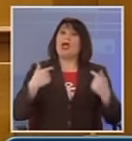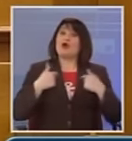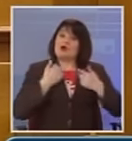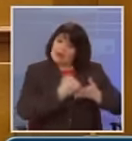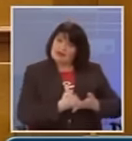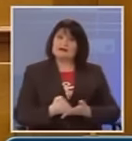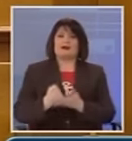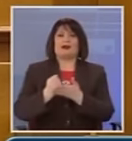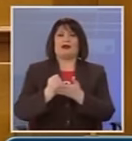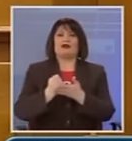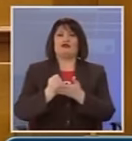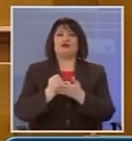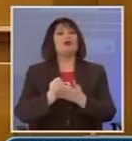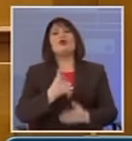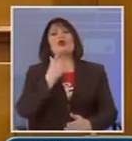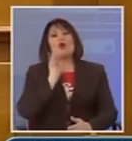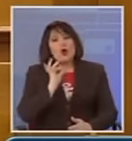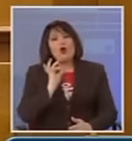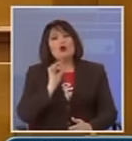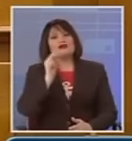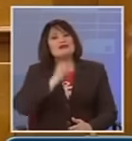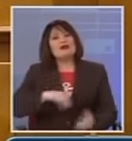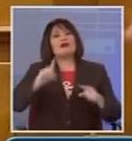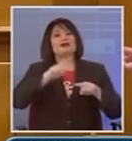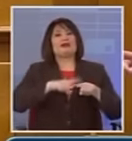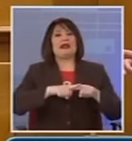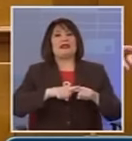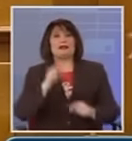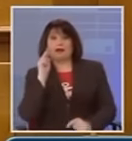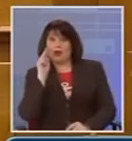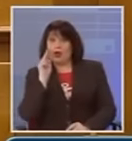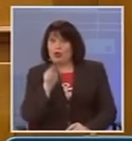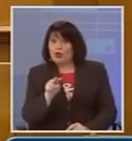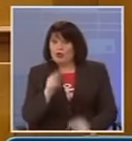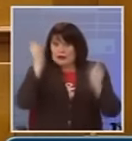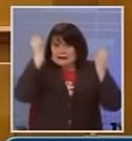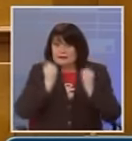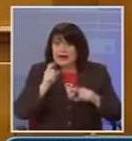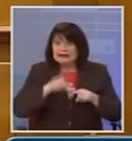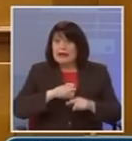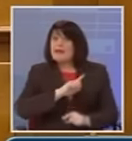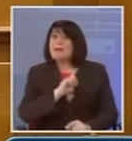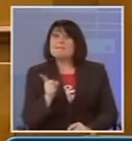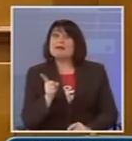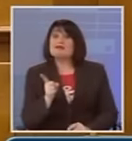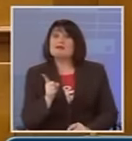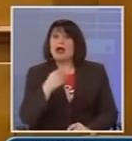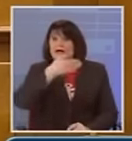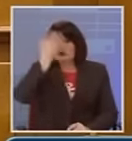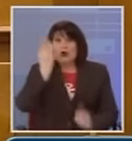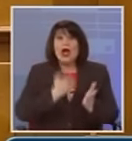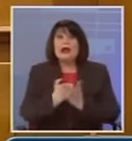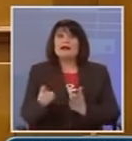στηρίξω, γιατί αυτό επιτάσσει το συμφέρον του τόπου. Κοίτα μονάχα, μη βλάψεις τη χώρα μας. Και αυτή είναι η αρετή της